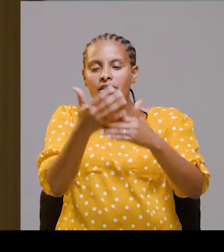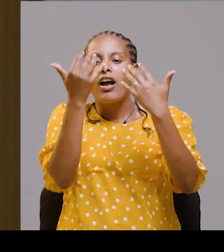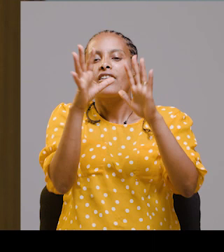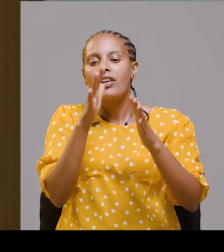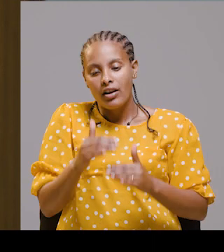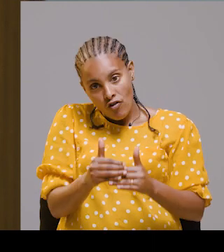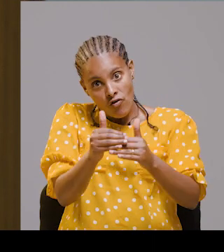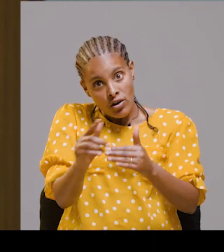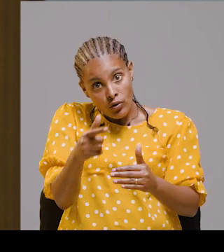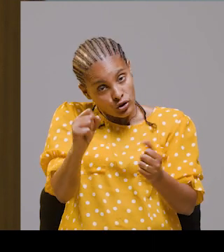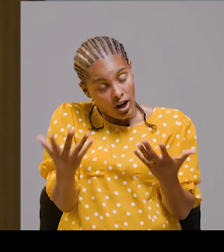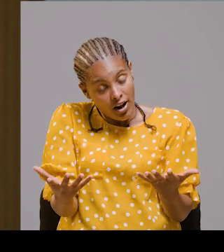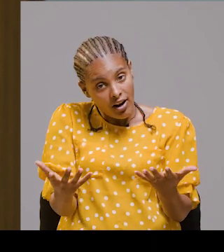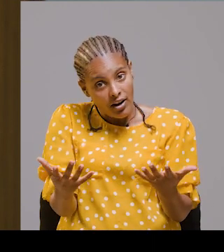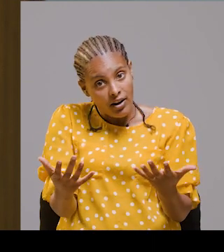ያልተፈለገ እርግዝና ነው